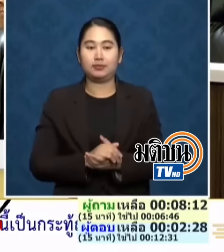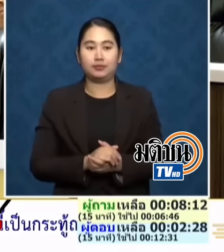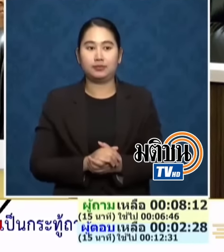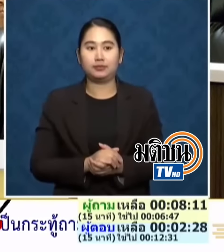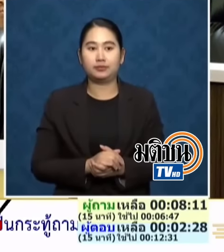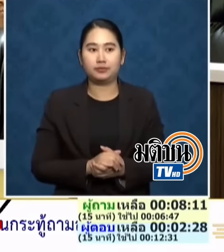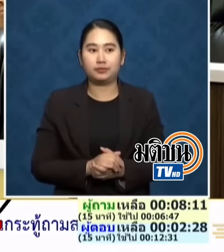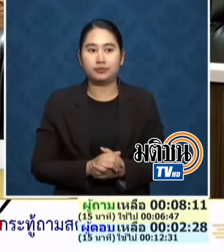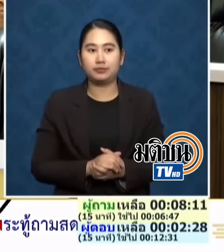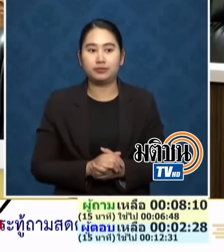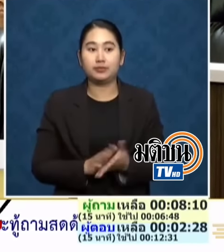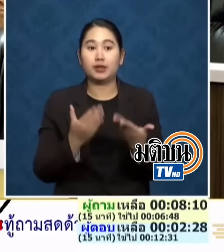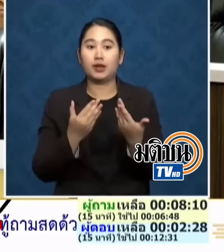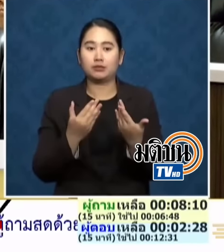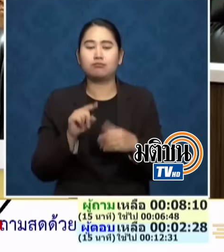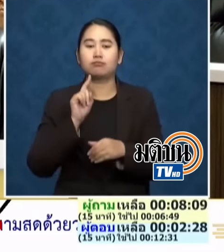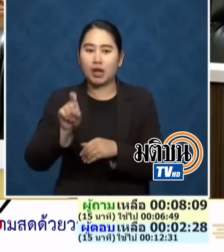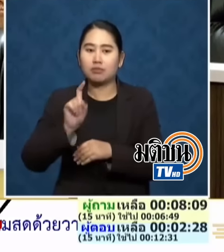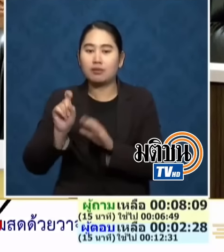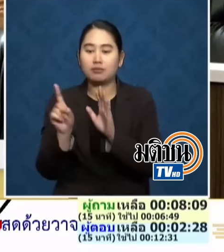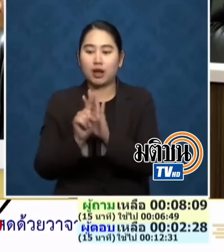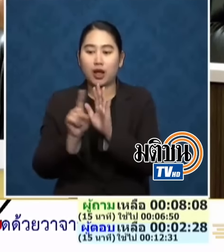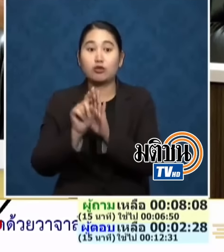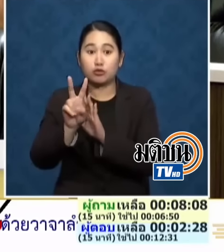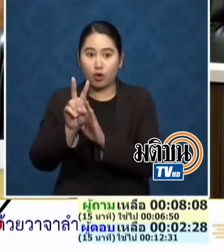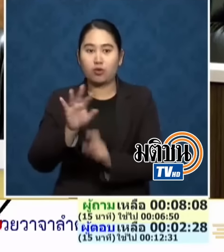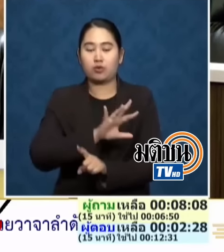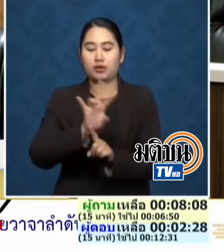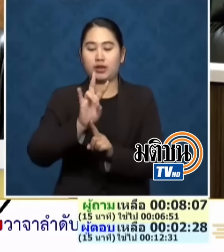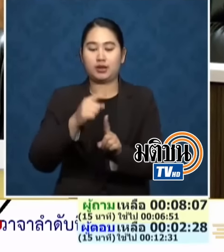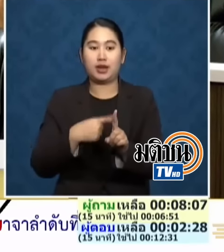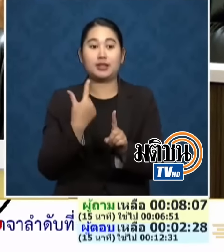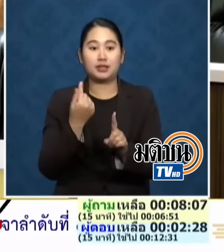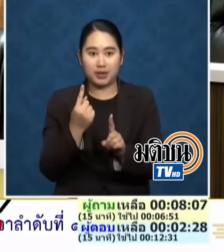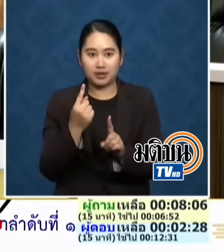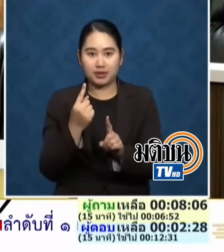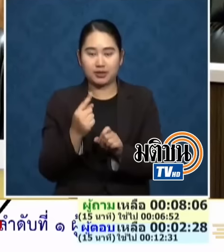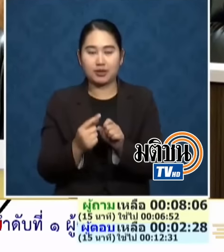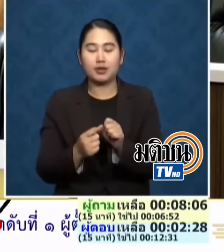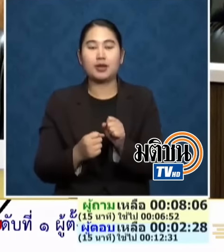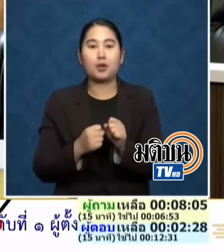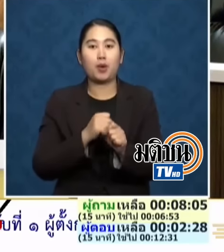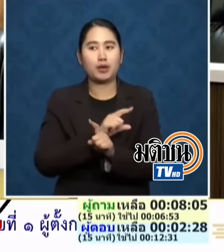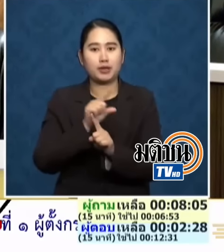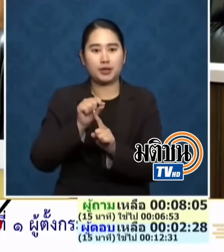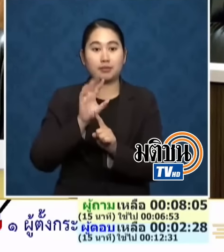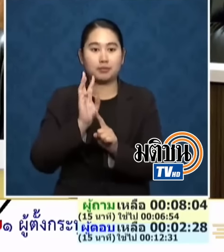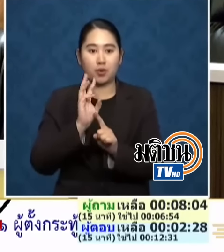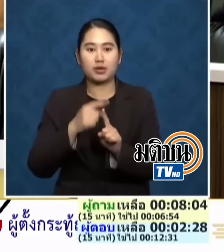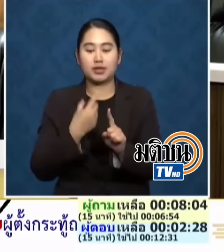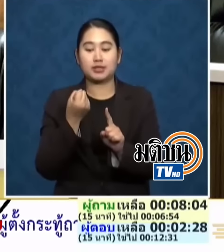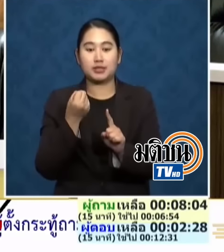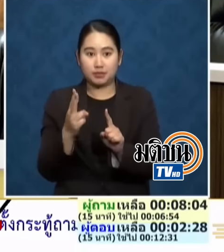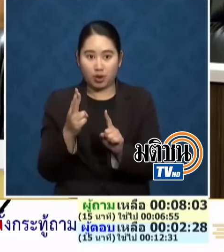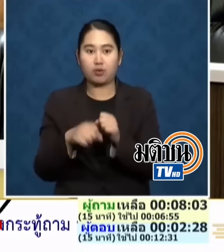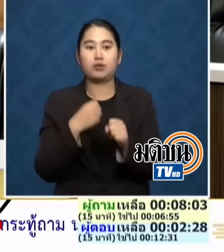อันนี้ก็สองครั้งเช่นเดวกันในวนที่ 7 พุษธิกายนและวันที่ 26 ทันวา